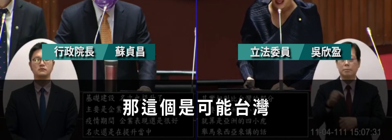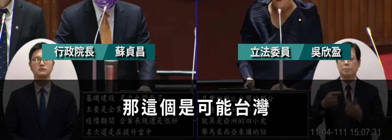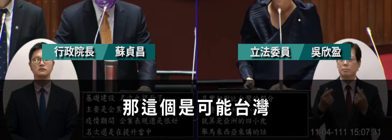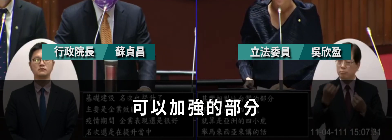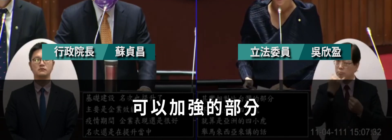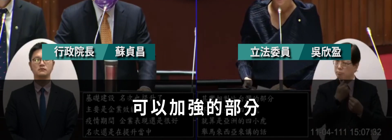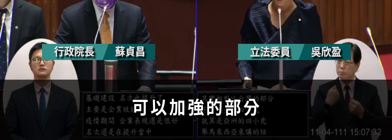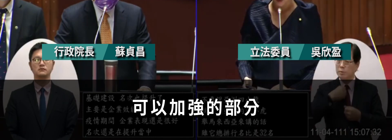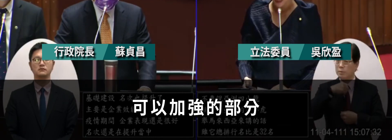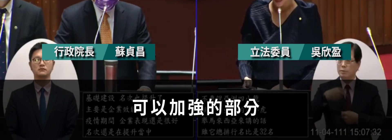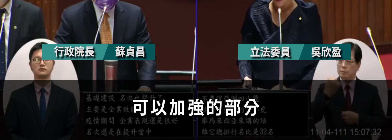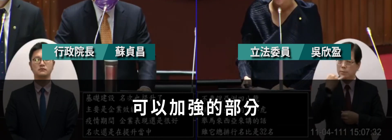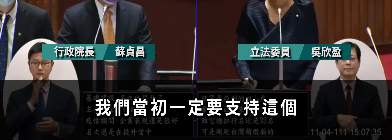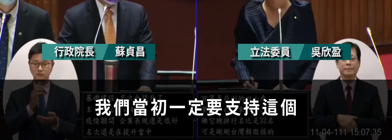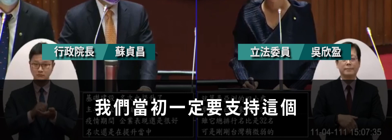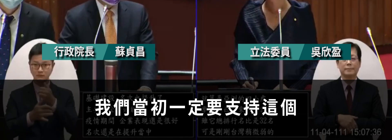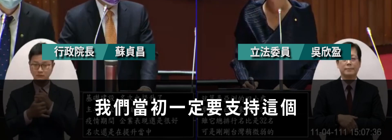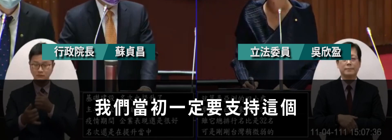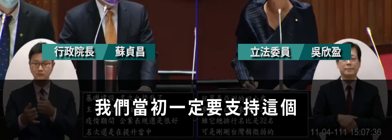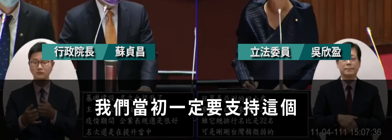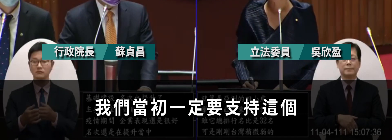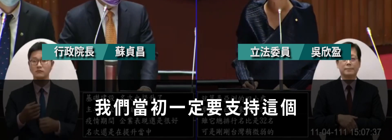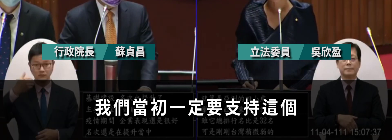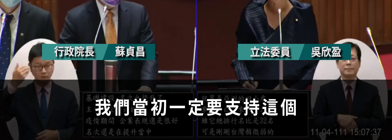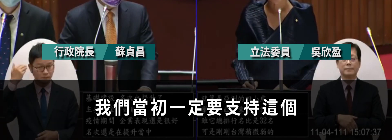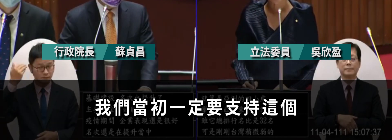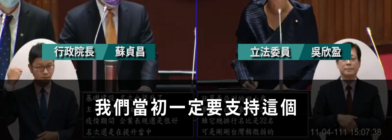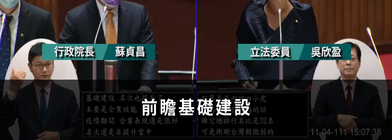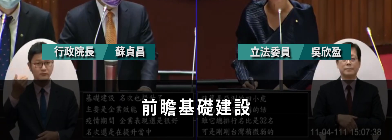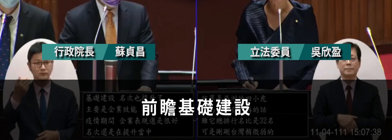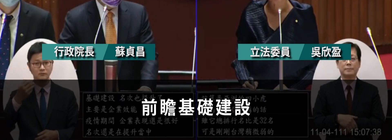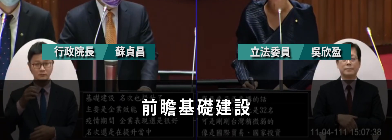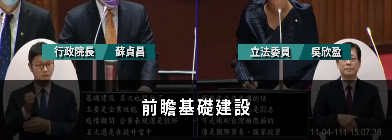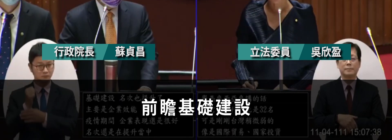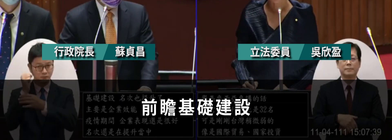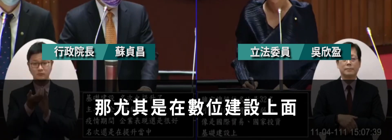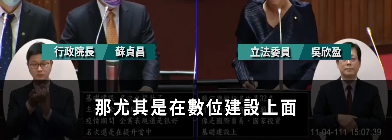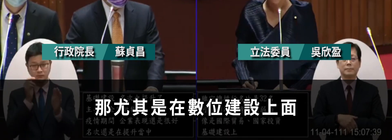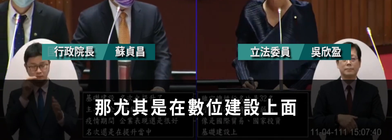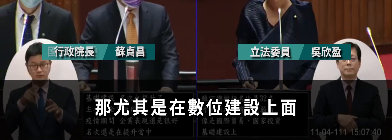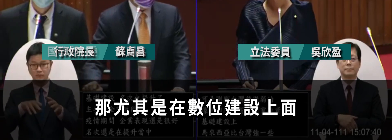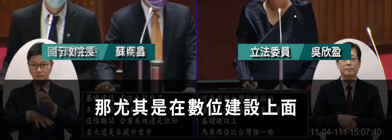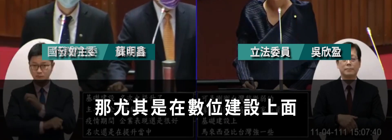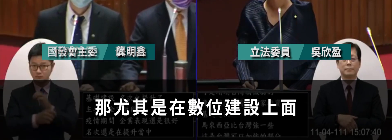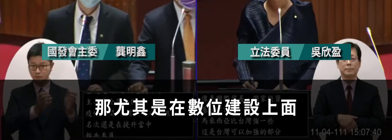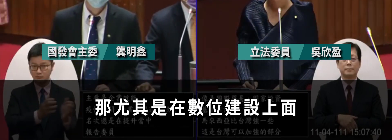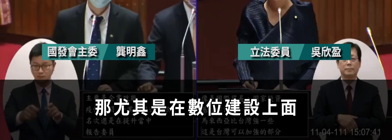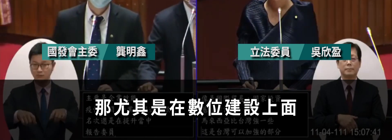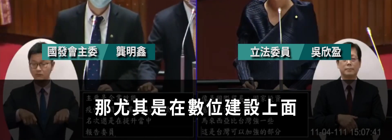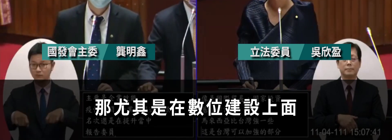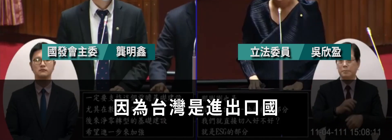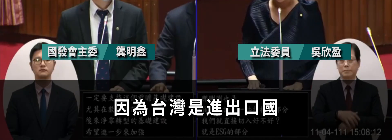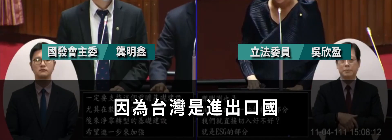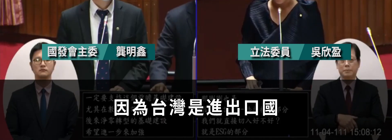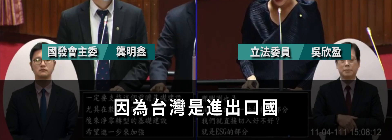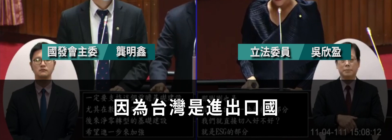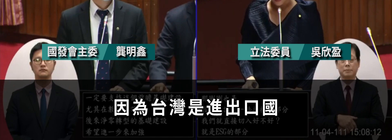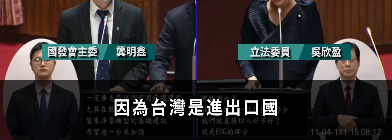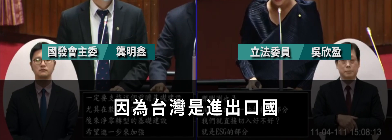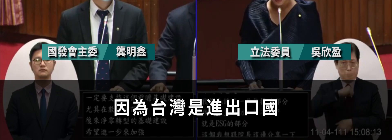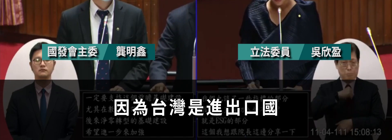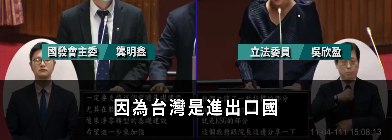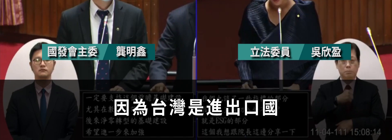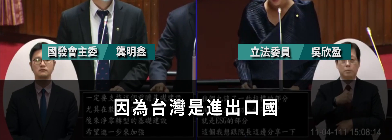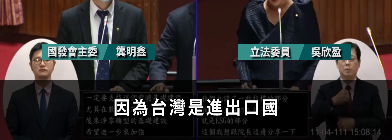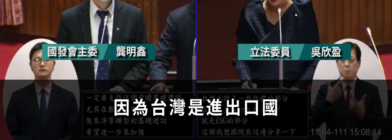是可能台湾可以加强的部分。 我们当初一定要支持这个前瞻基础建设，那尤其是在数位建设上面。 因为台